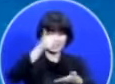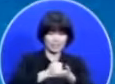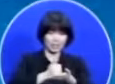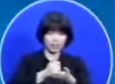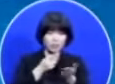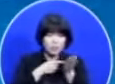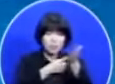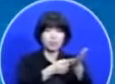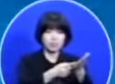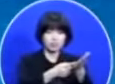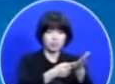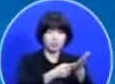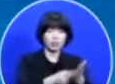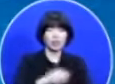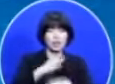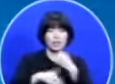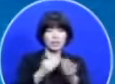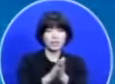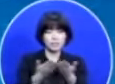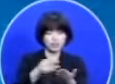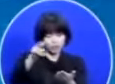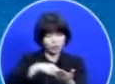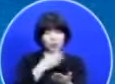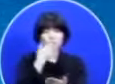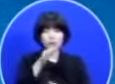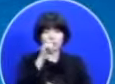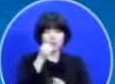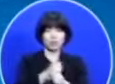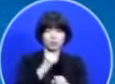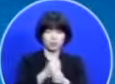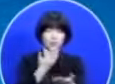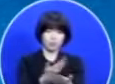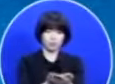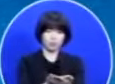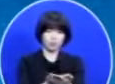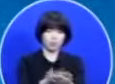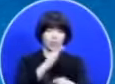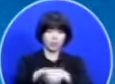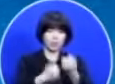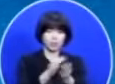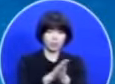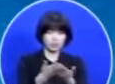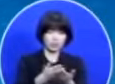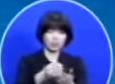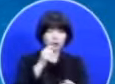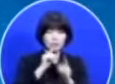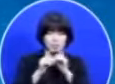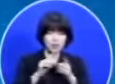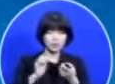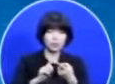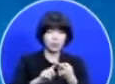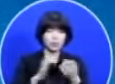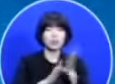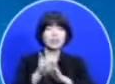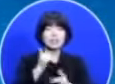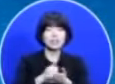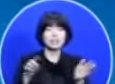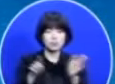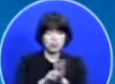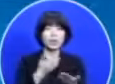넣습니다 성경을 읽을 수 있게 해주십시오 그리고 성경 말씀대로 예수님을 믿을 수 있게 해주십시오